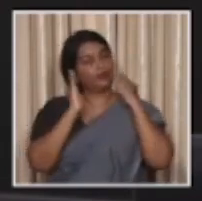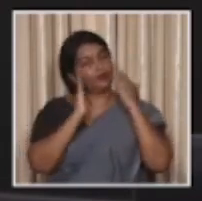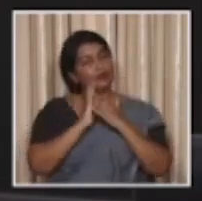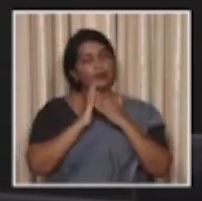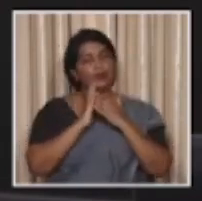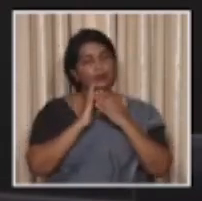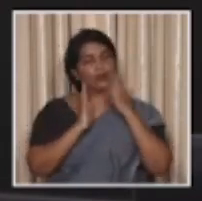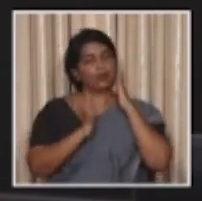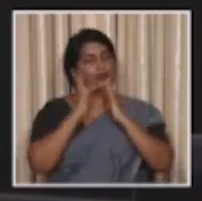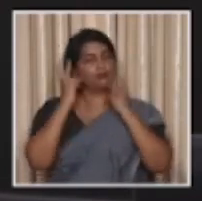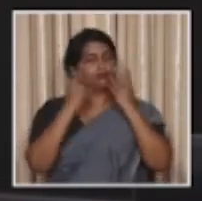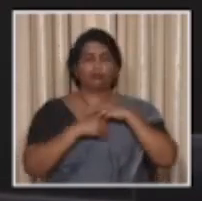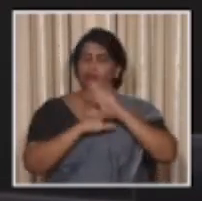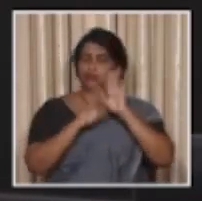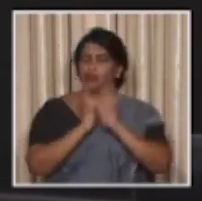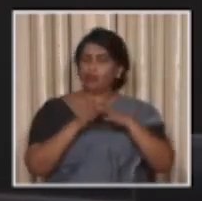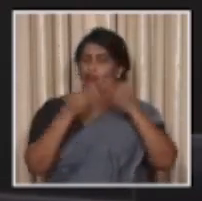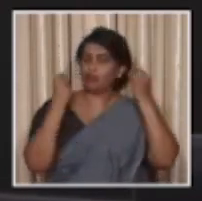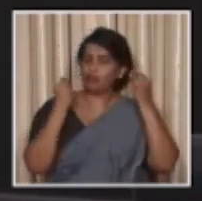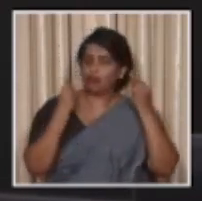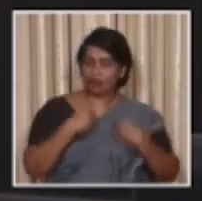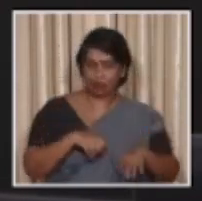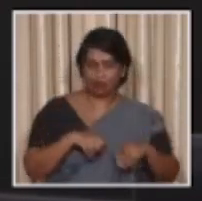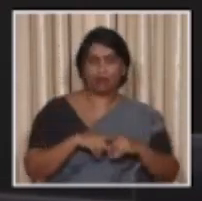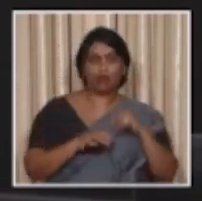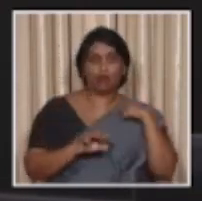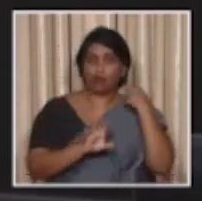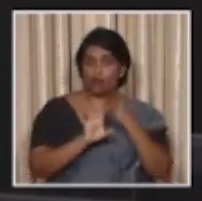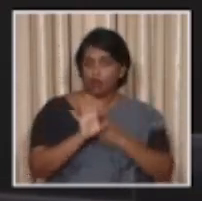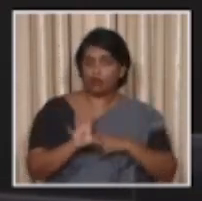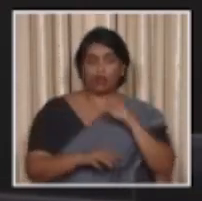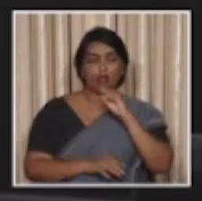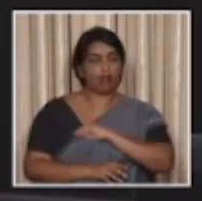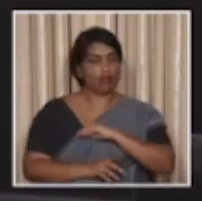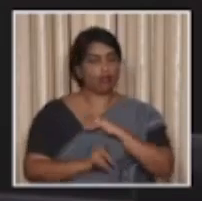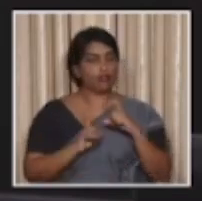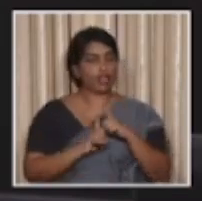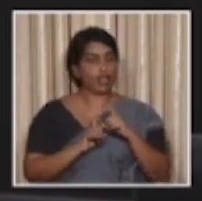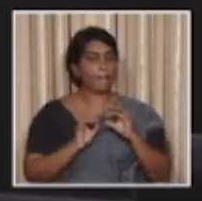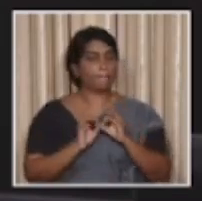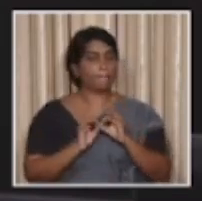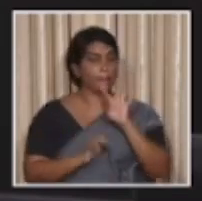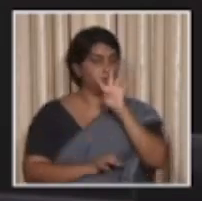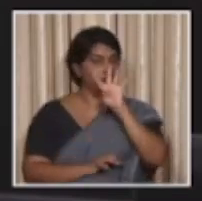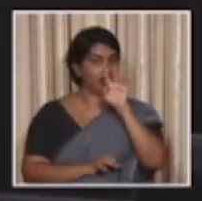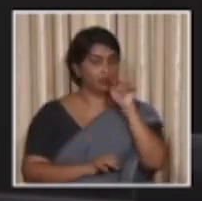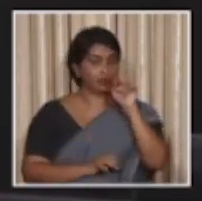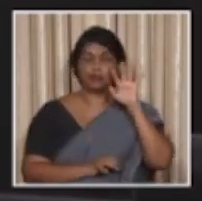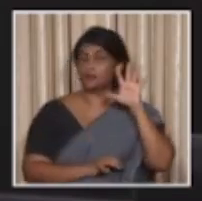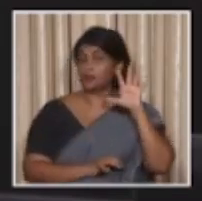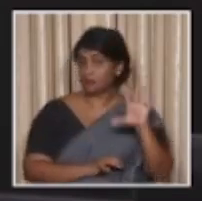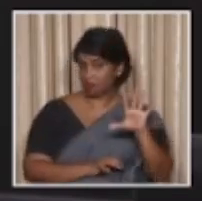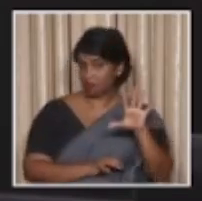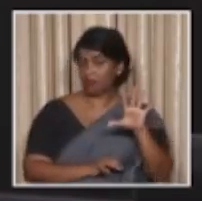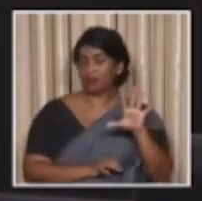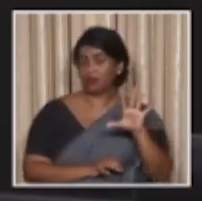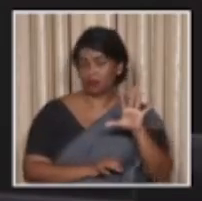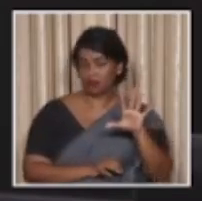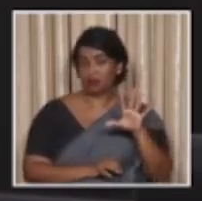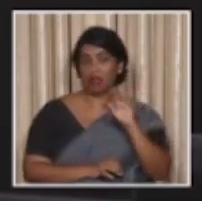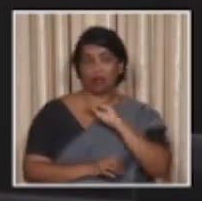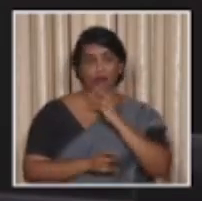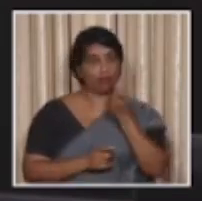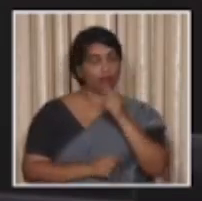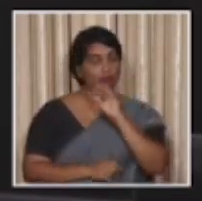සංචාරක කර්මාන්තය කඩාගෙන වැටුණා. වාර්ෂික ආදායම ඩොලර් බිලියන 4.5ක් පමණ වෙච්ච ඒ